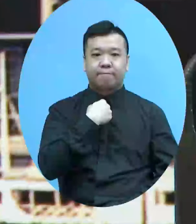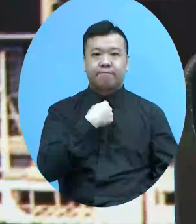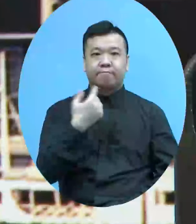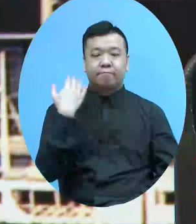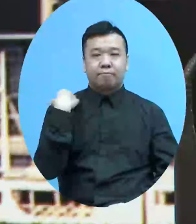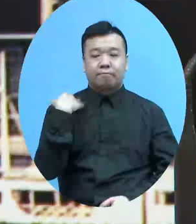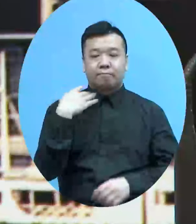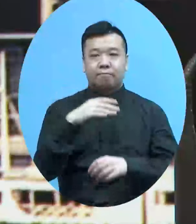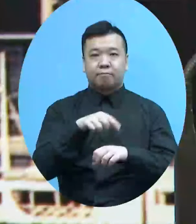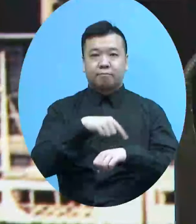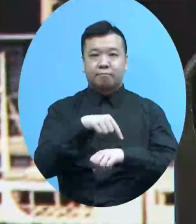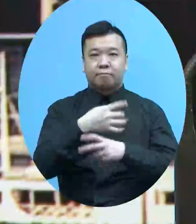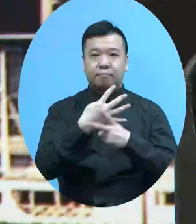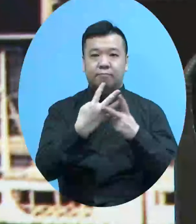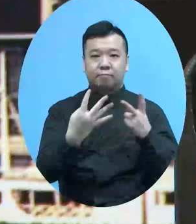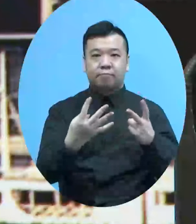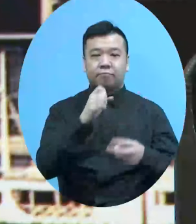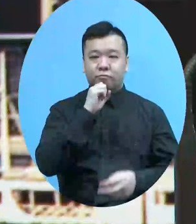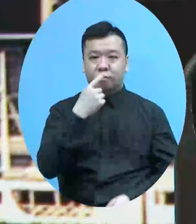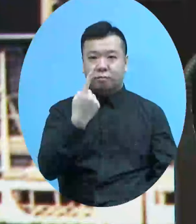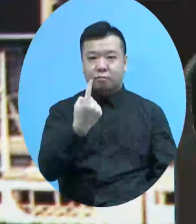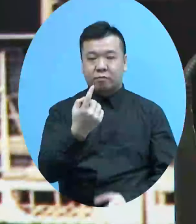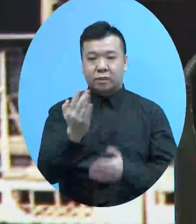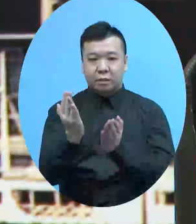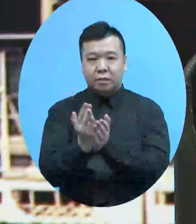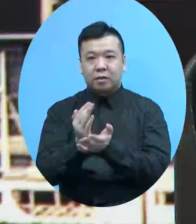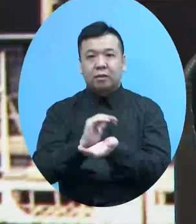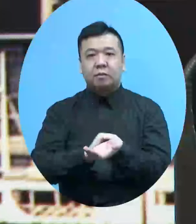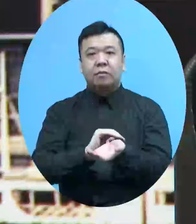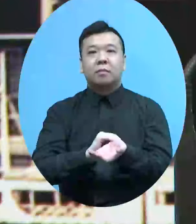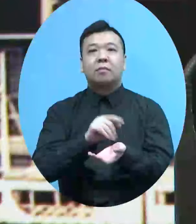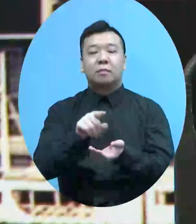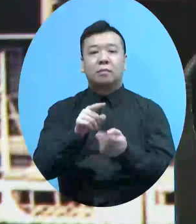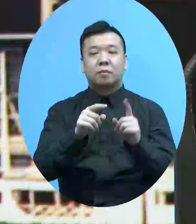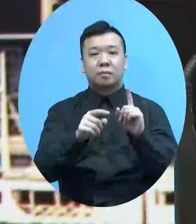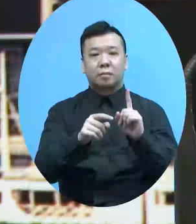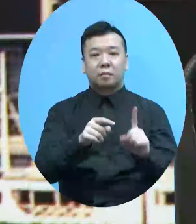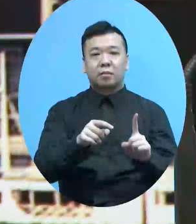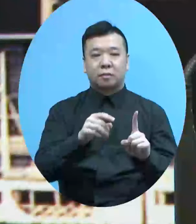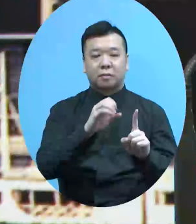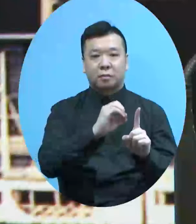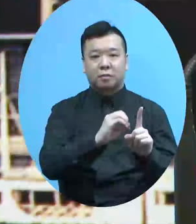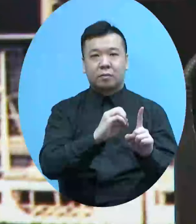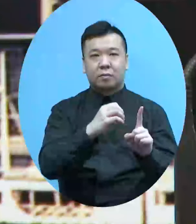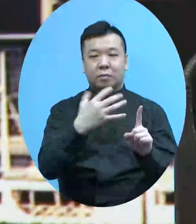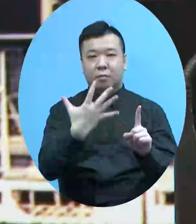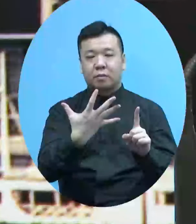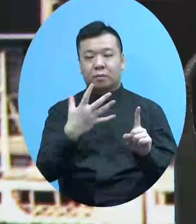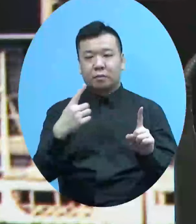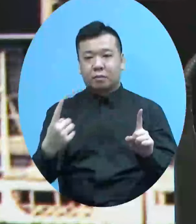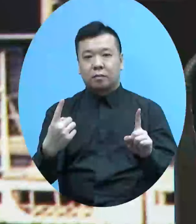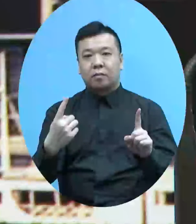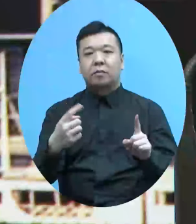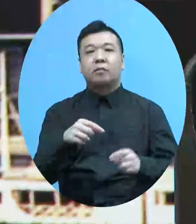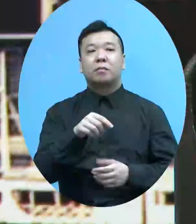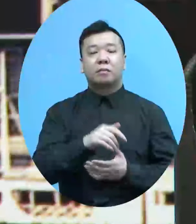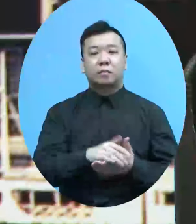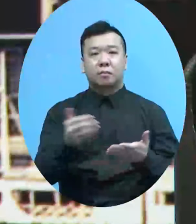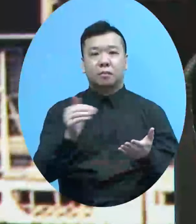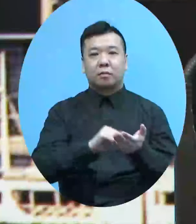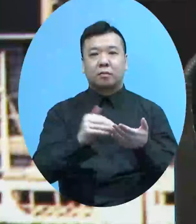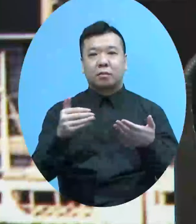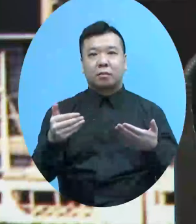二十四小時我們有一位確診的病人那他的號碼是一千零五十一號那至